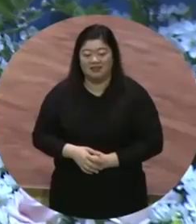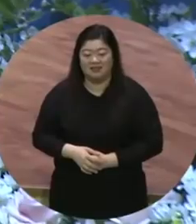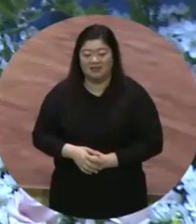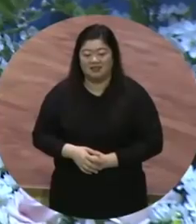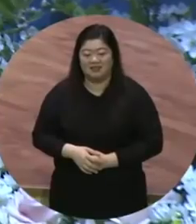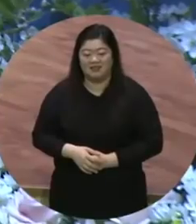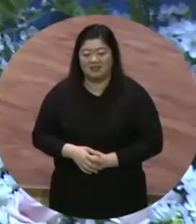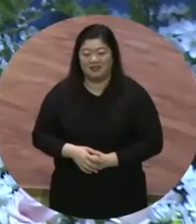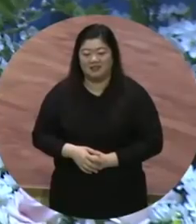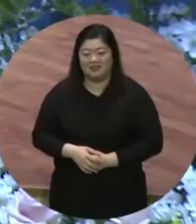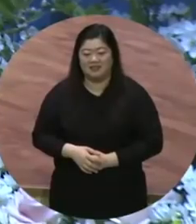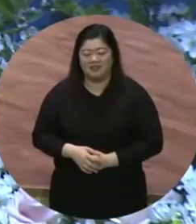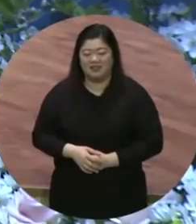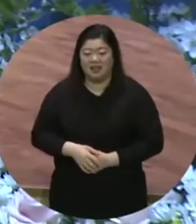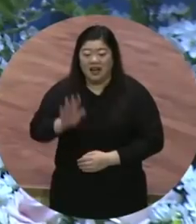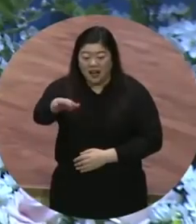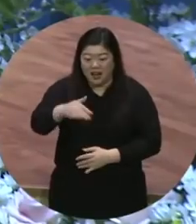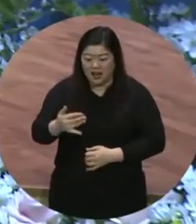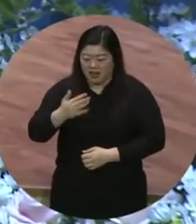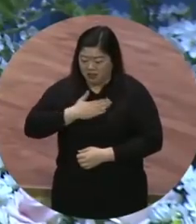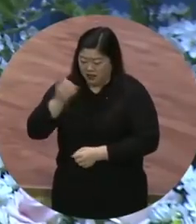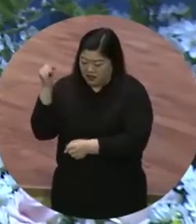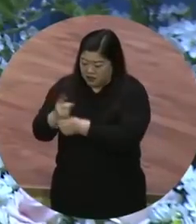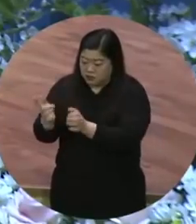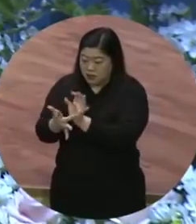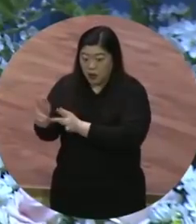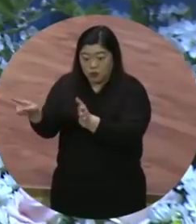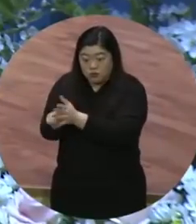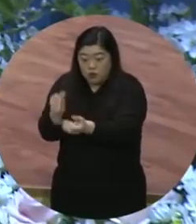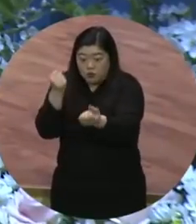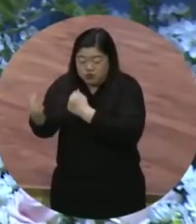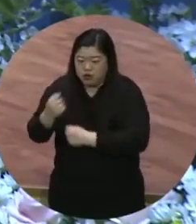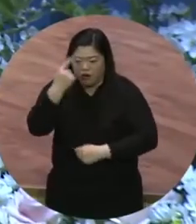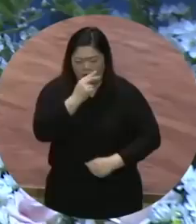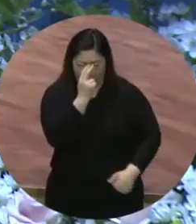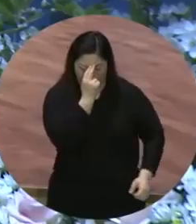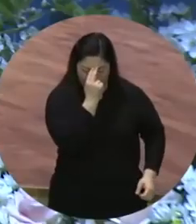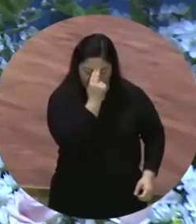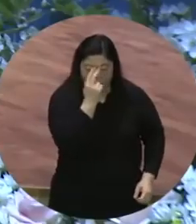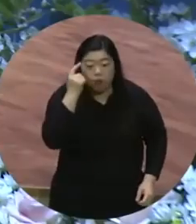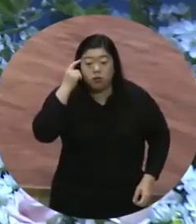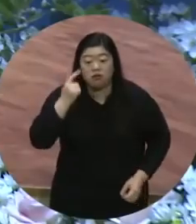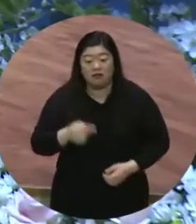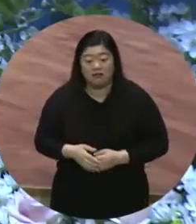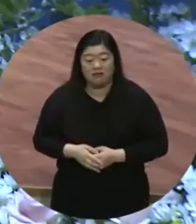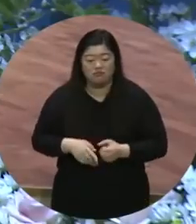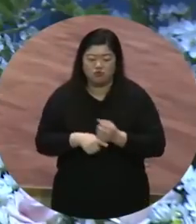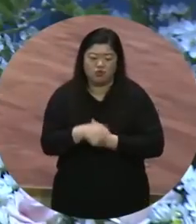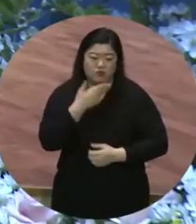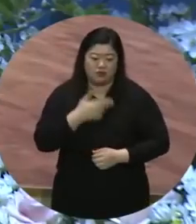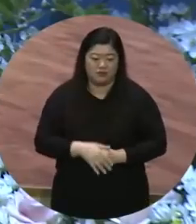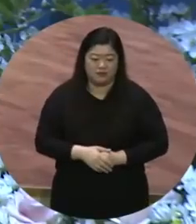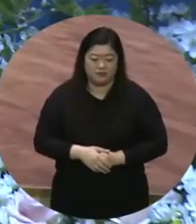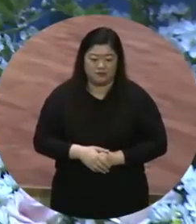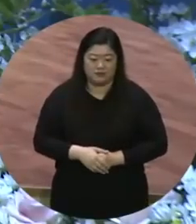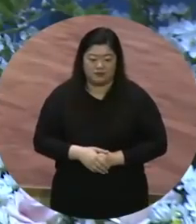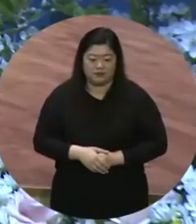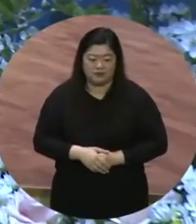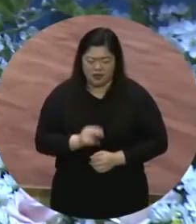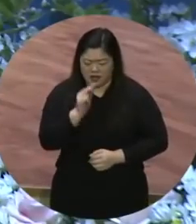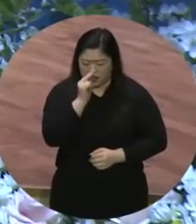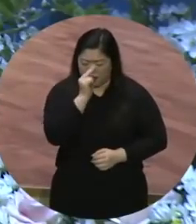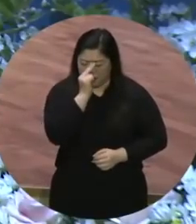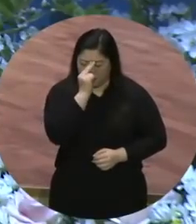죄 지은 모습 그대로 살면 죽어요. 죽어. 빨리 빠져나와야 돼. 아멘. 생각과 마음속에서 빨리